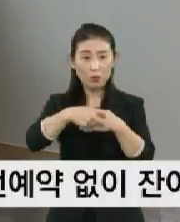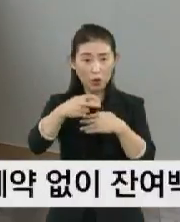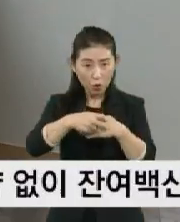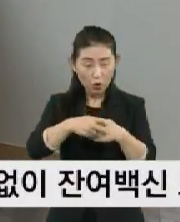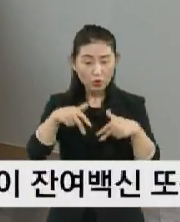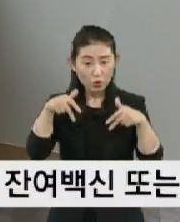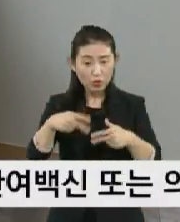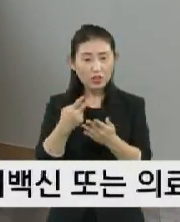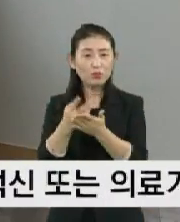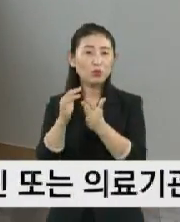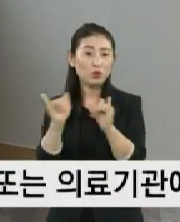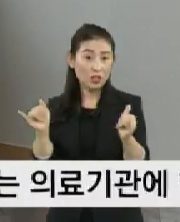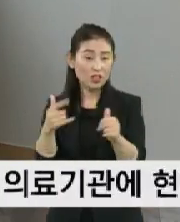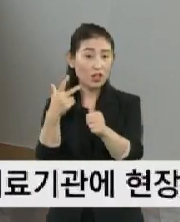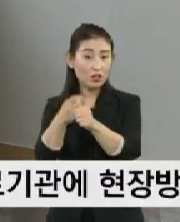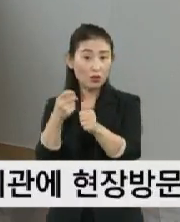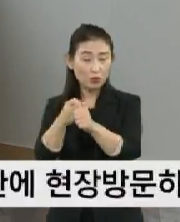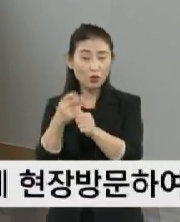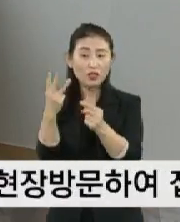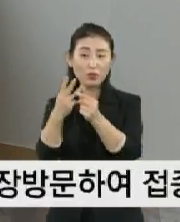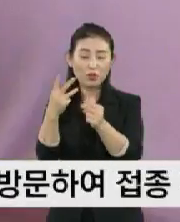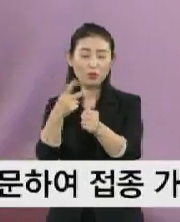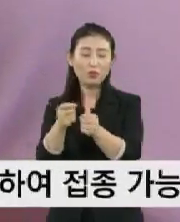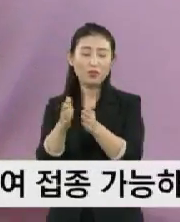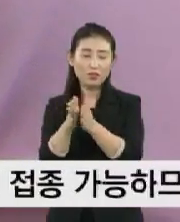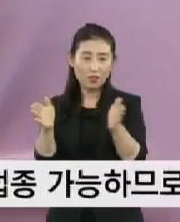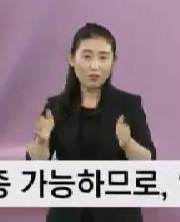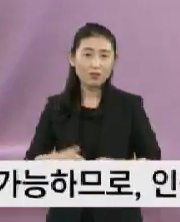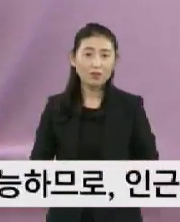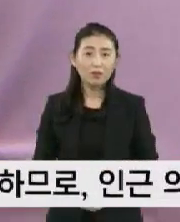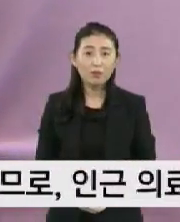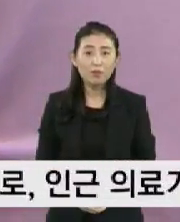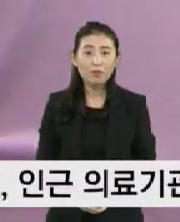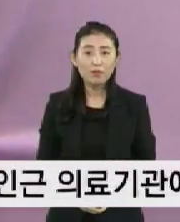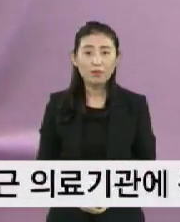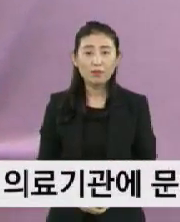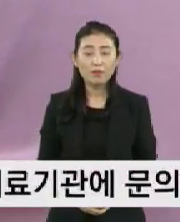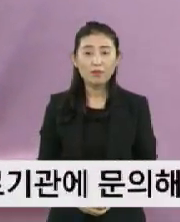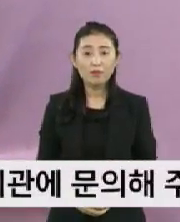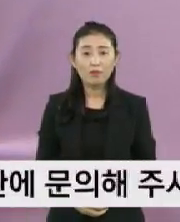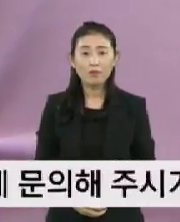취약시설 종사자와 입소자들의 접종이 시작됩니다. TJB 장석영입니다.